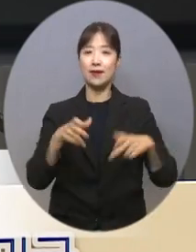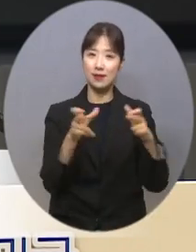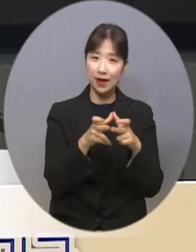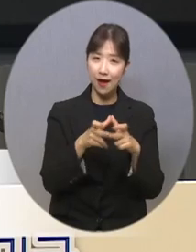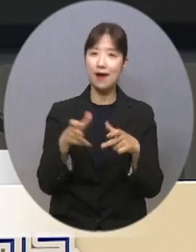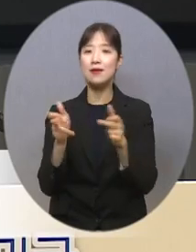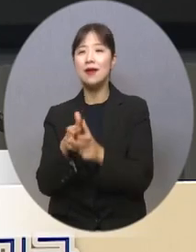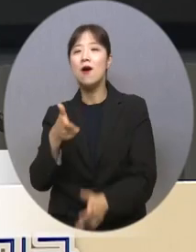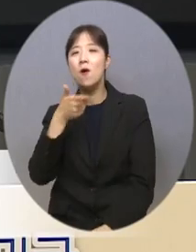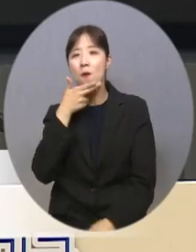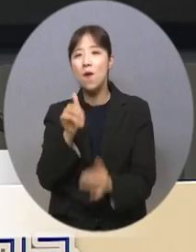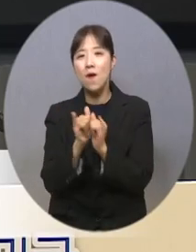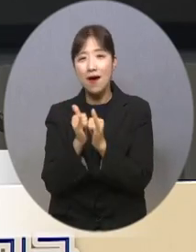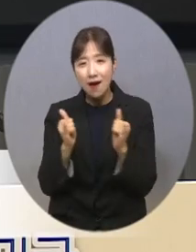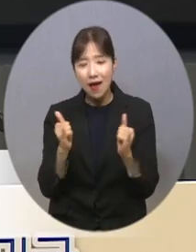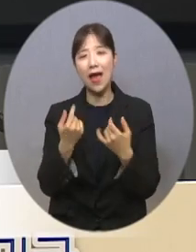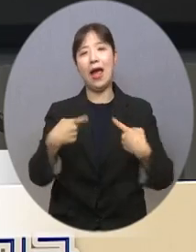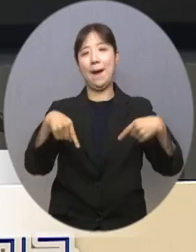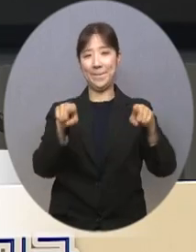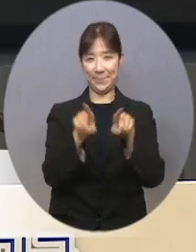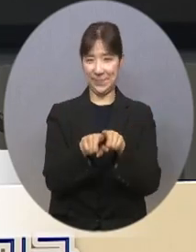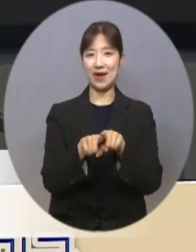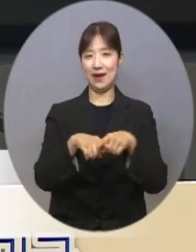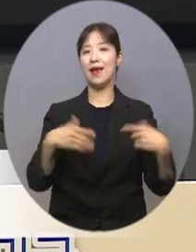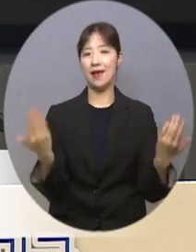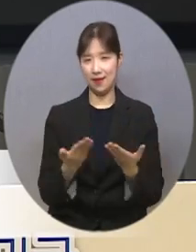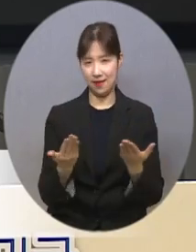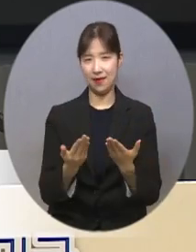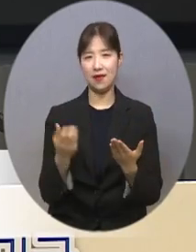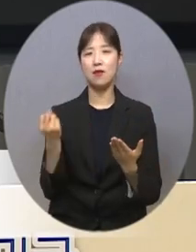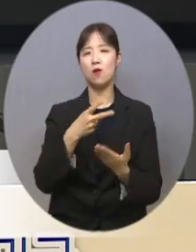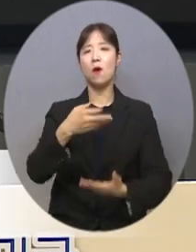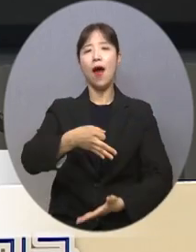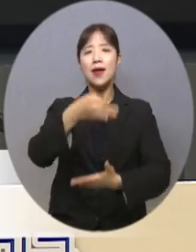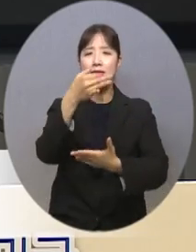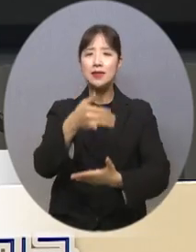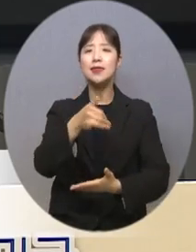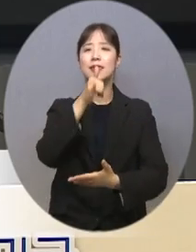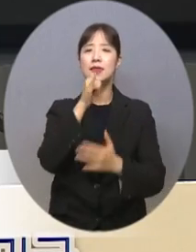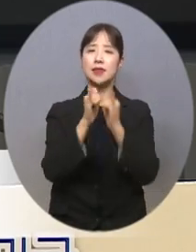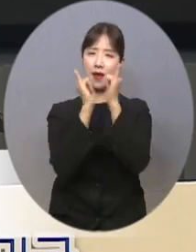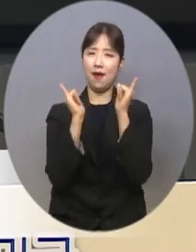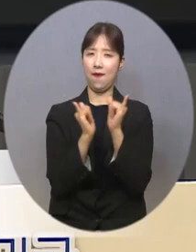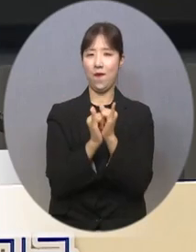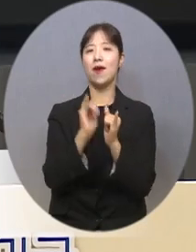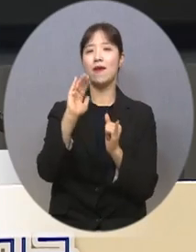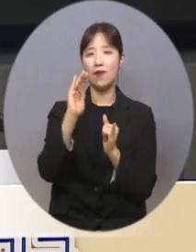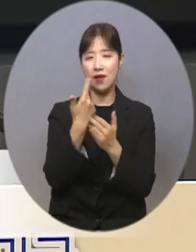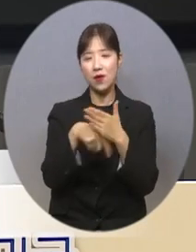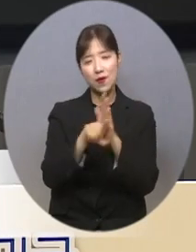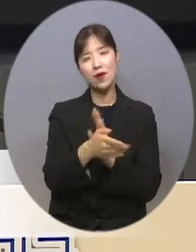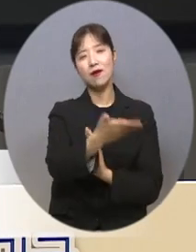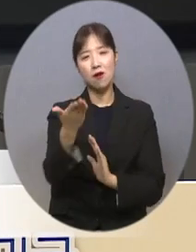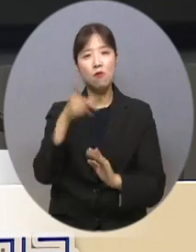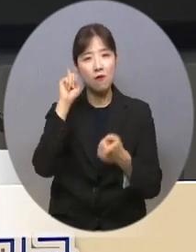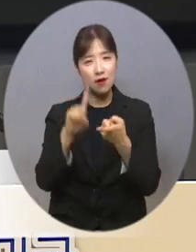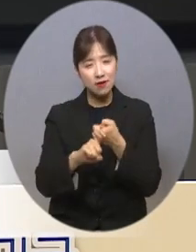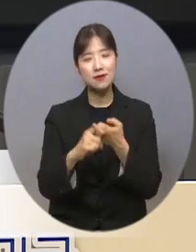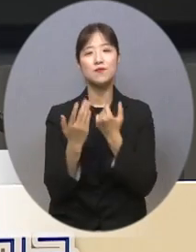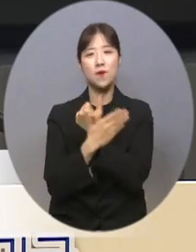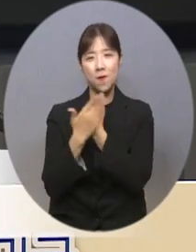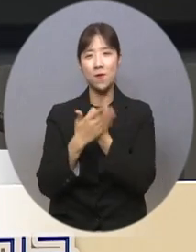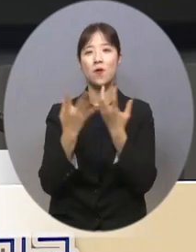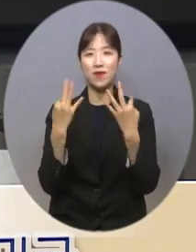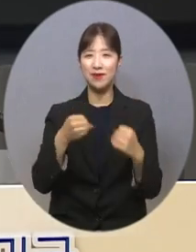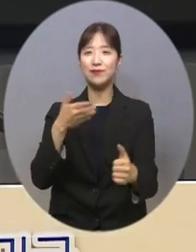장애인과 비장애인이 같이 하는 그리고 같이 있는 사회가 될 수 있도록 여러분의 많은 관심과